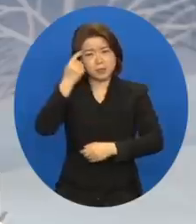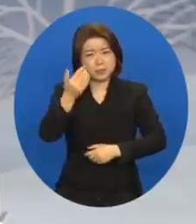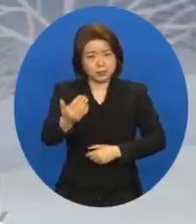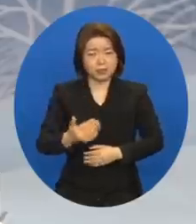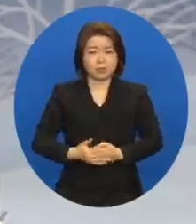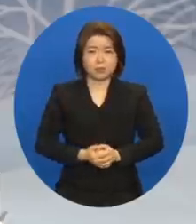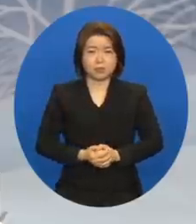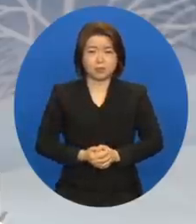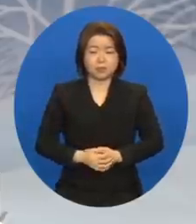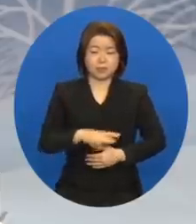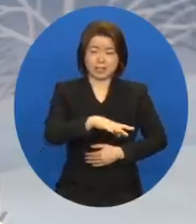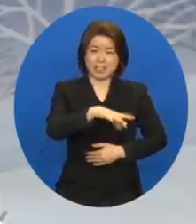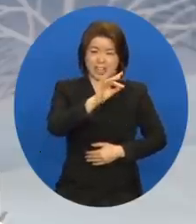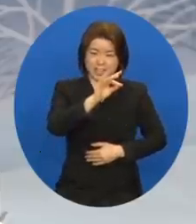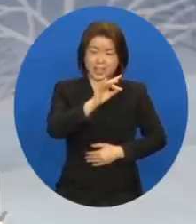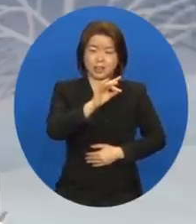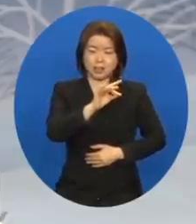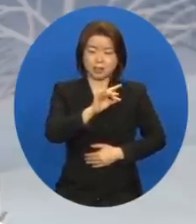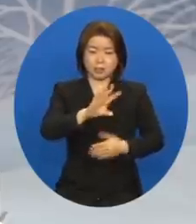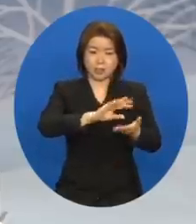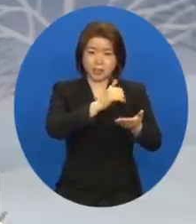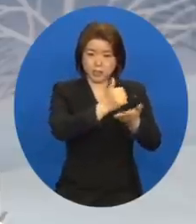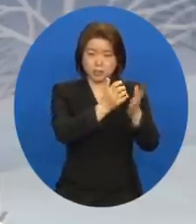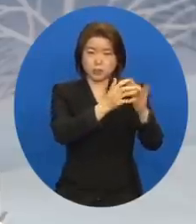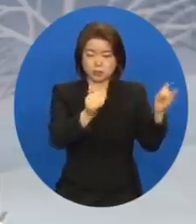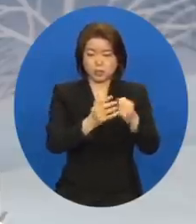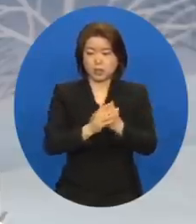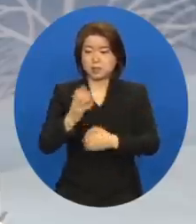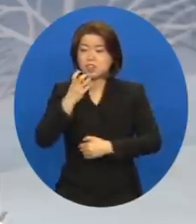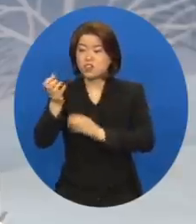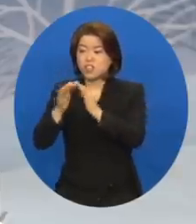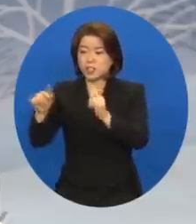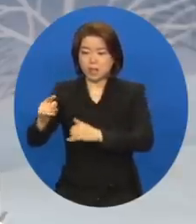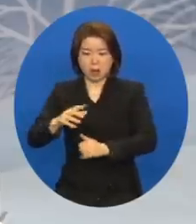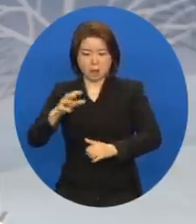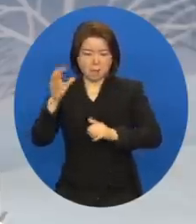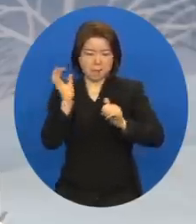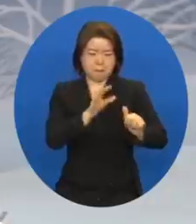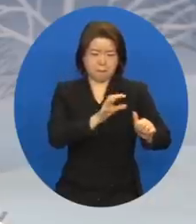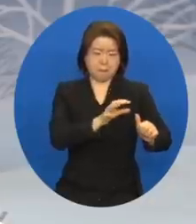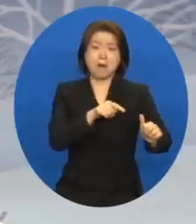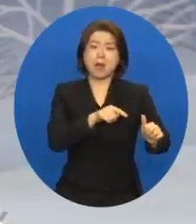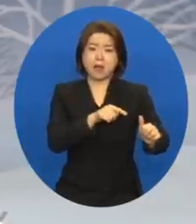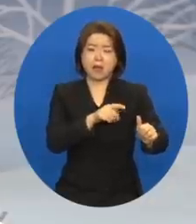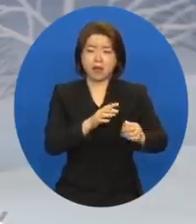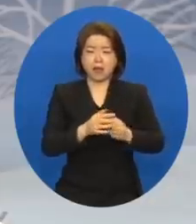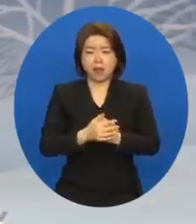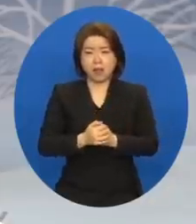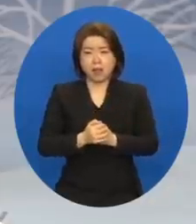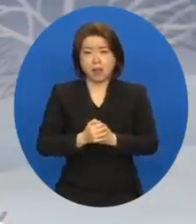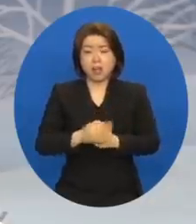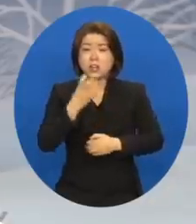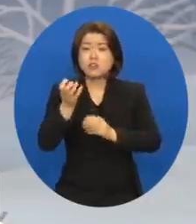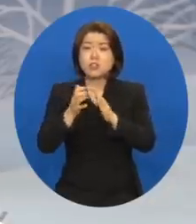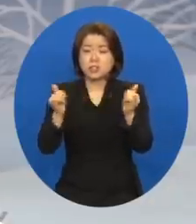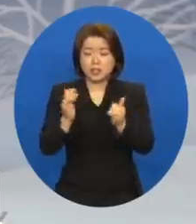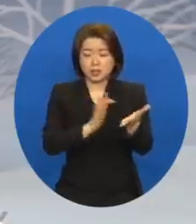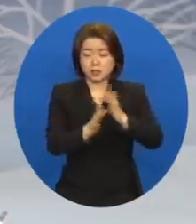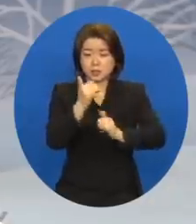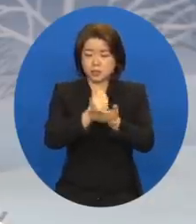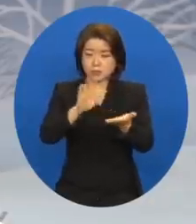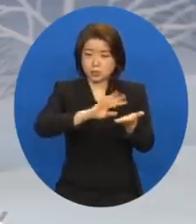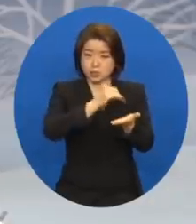초대 그리스도인들은 유대인들로부터 무서운 핍박을 받았습니다. 유대인들은 예수 그리스도를